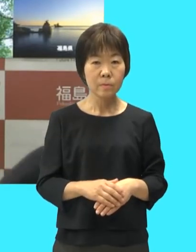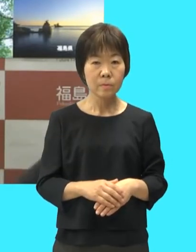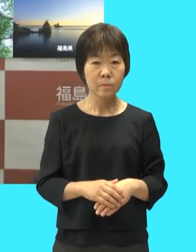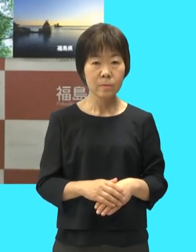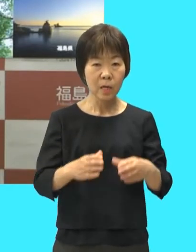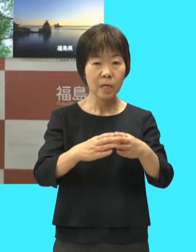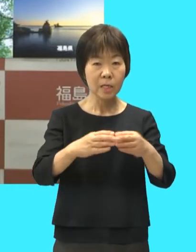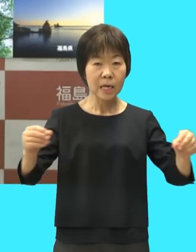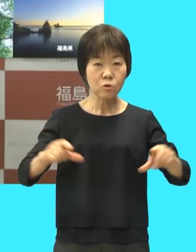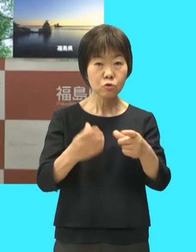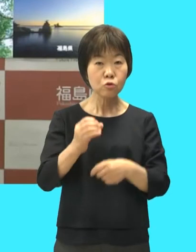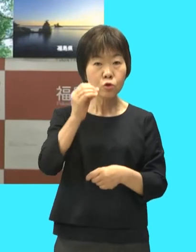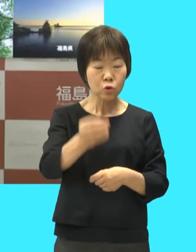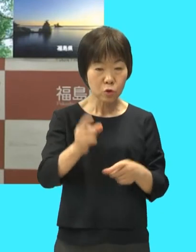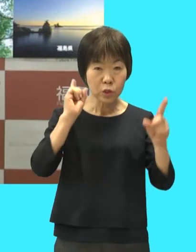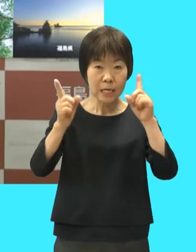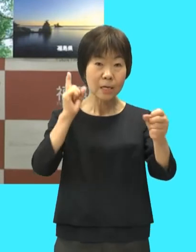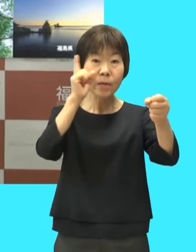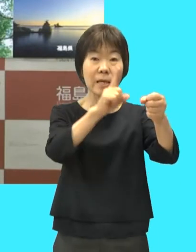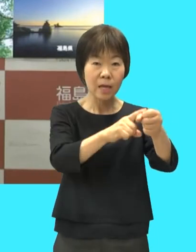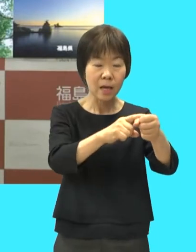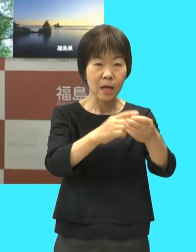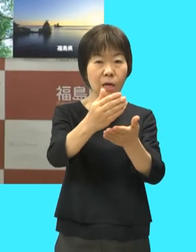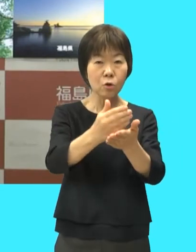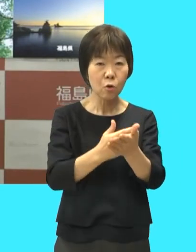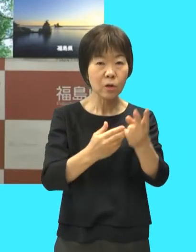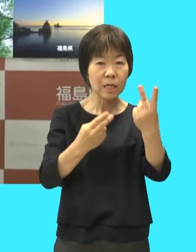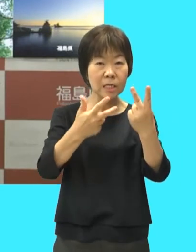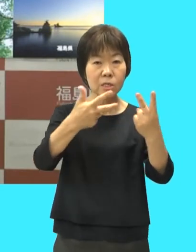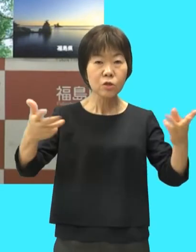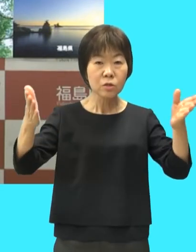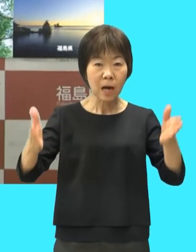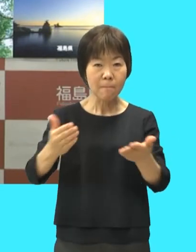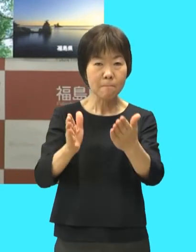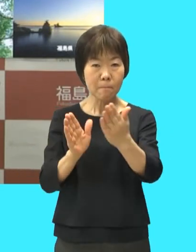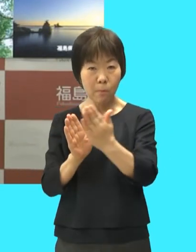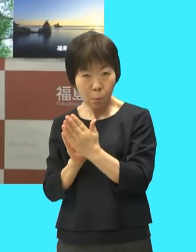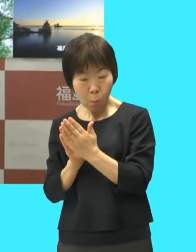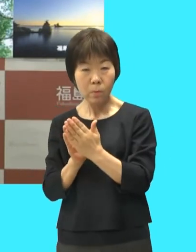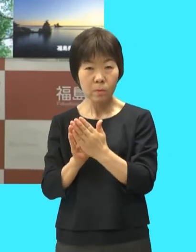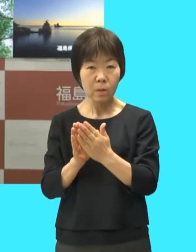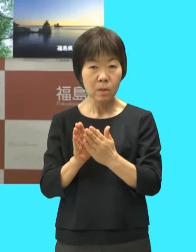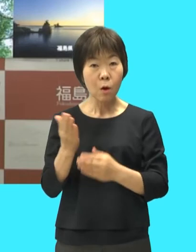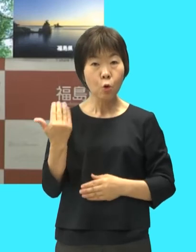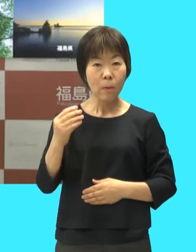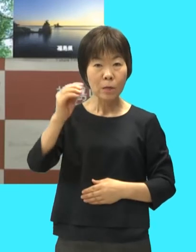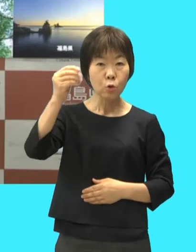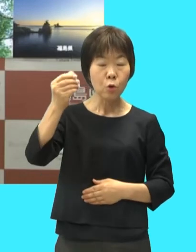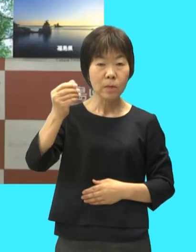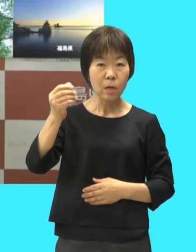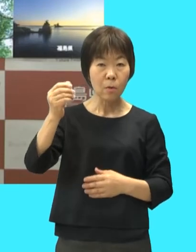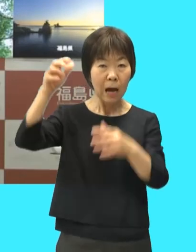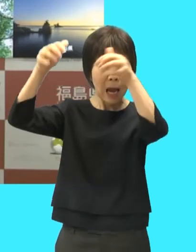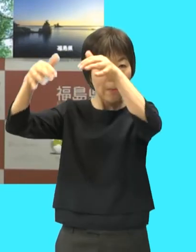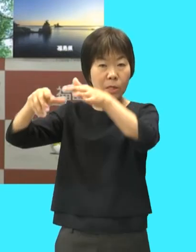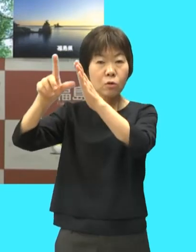ありましたが、全国植樹祭に向けて、はい、残り2週間を切りました。 土曜日には、後天寺リハーサルも行われ、